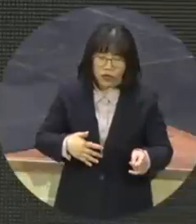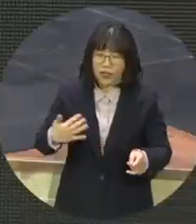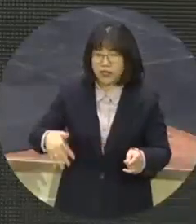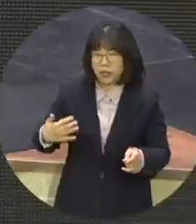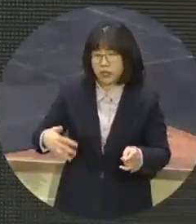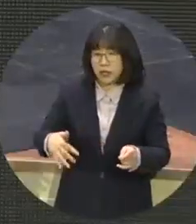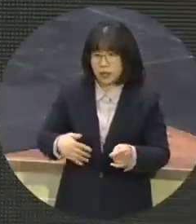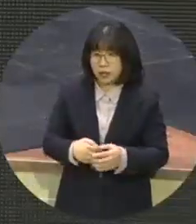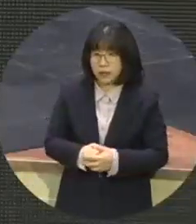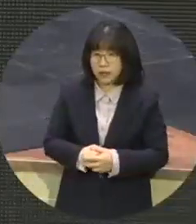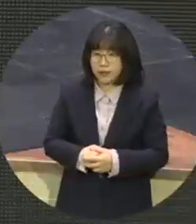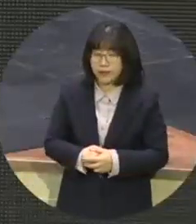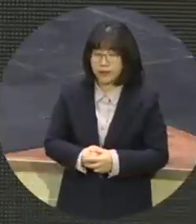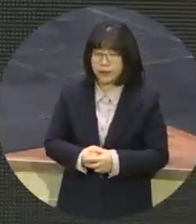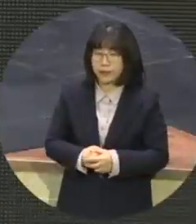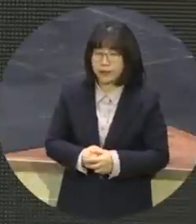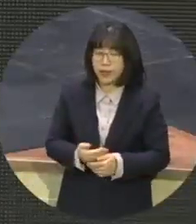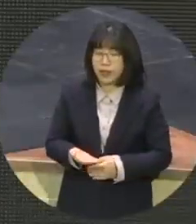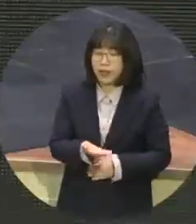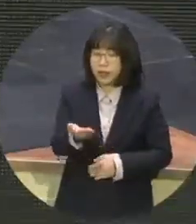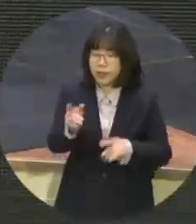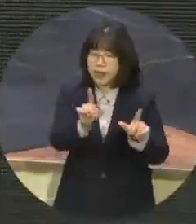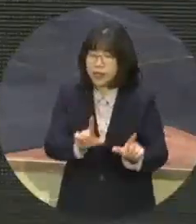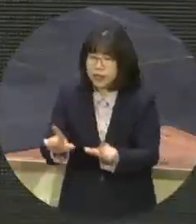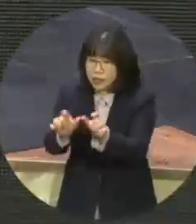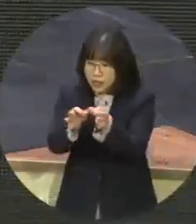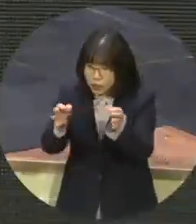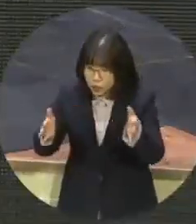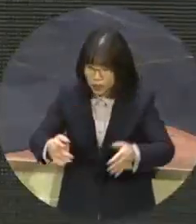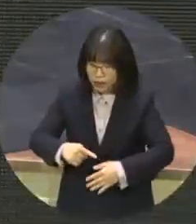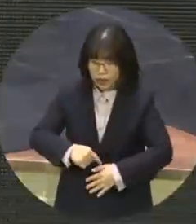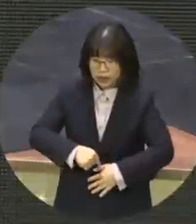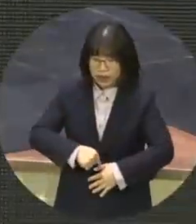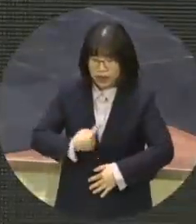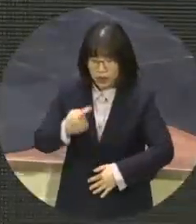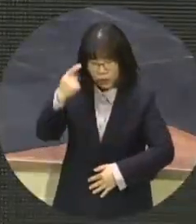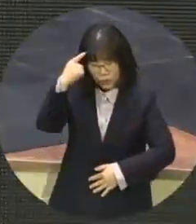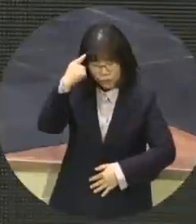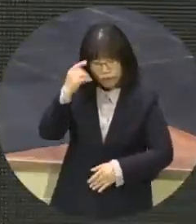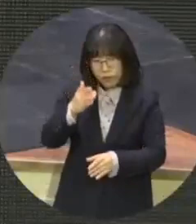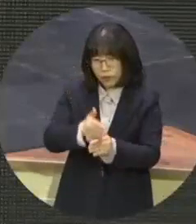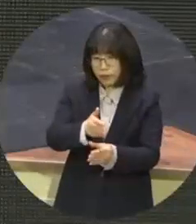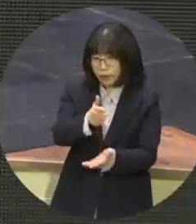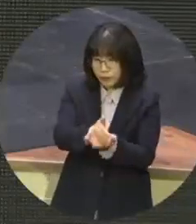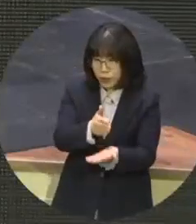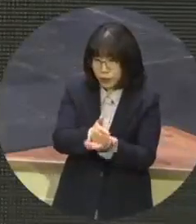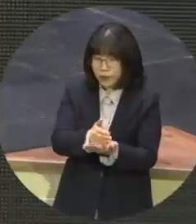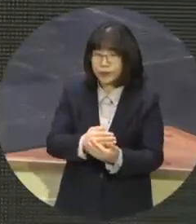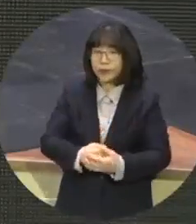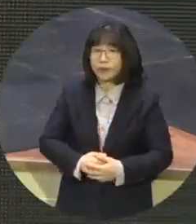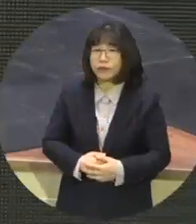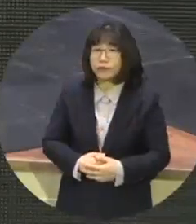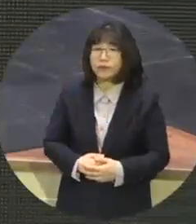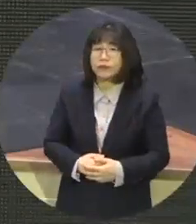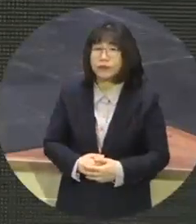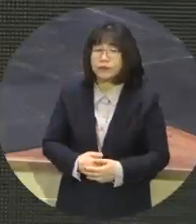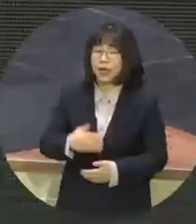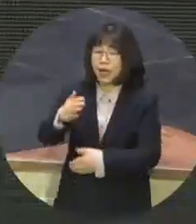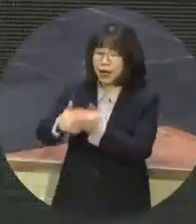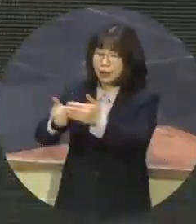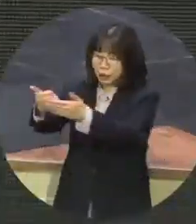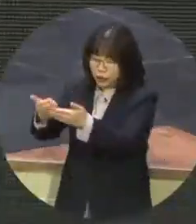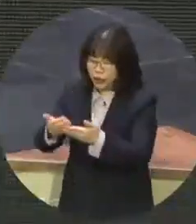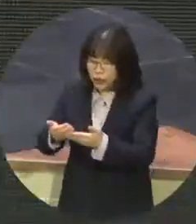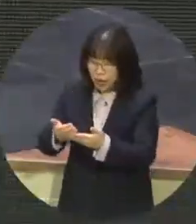우리는요, 살아가면서 문제와 사건 앞에서 자의적으로 해석하시면 안 됩니다. 내 스스로 자의적으로 해석을 한 것이 아니라,